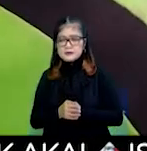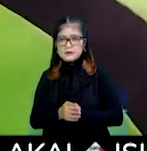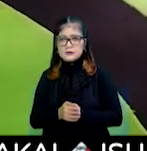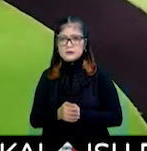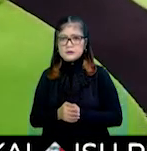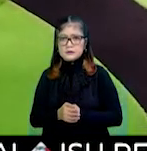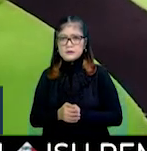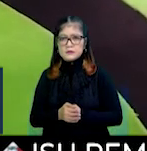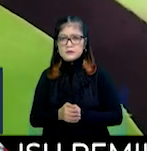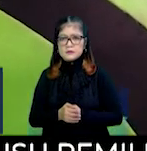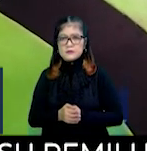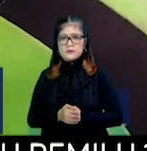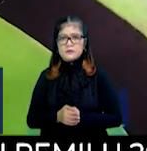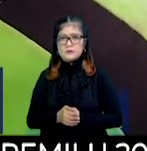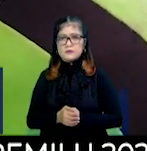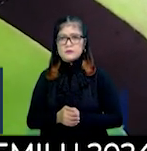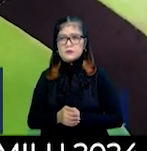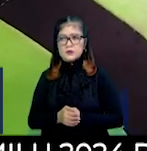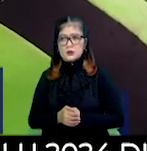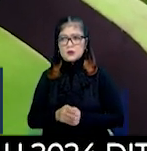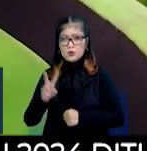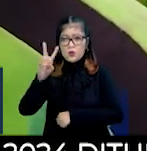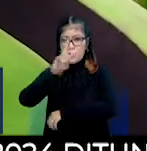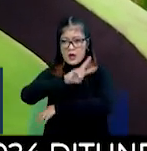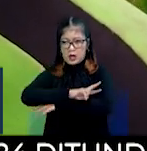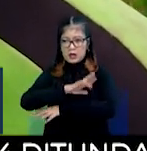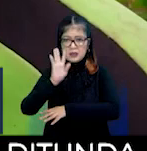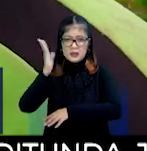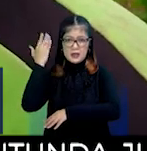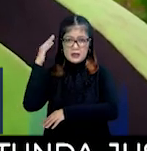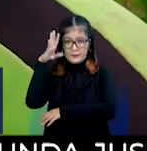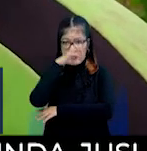Abu 2 hari mungkin. Sampai tadi malam masih